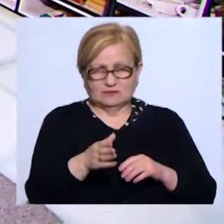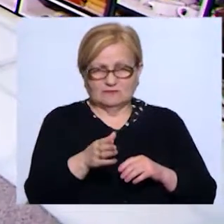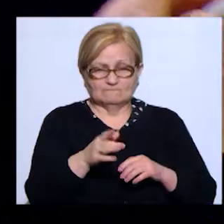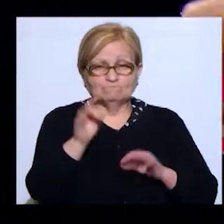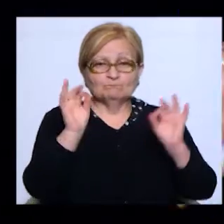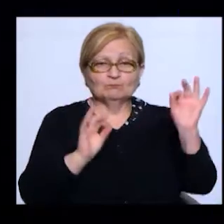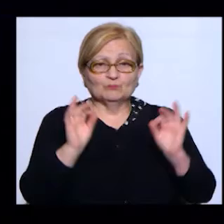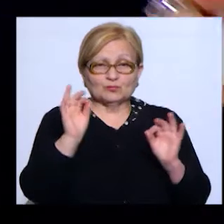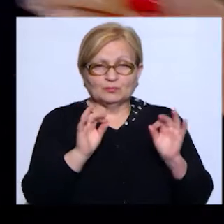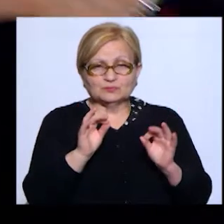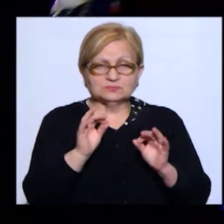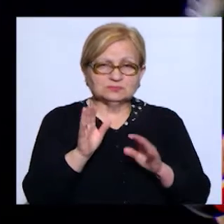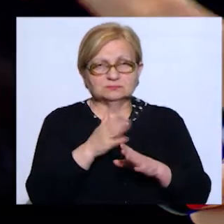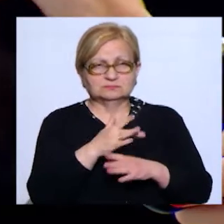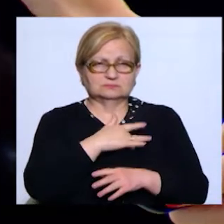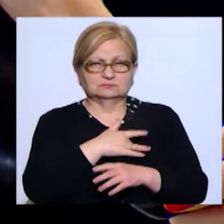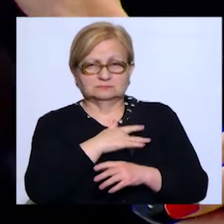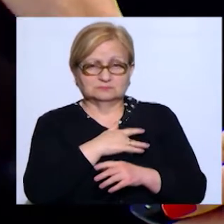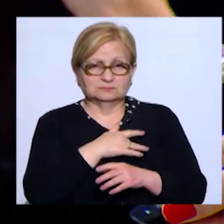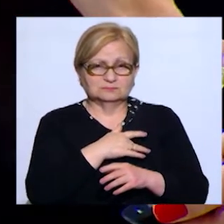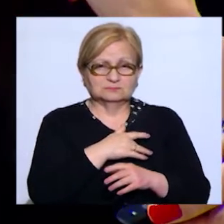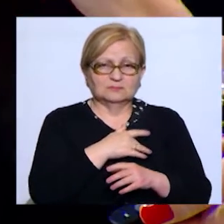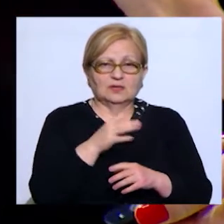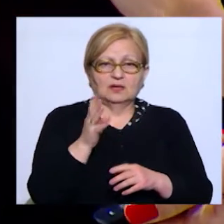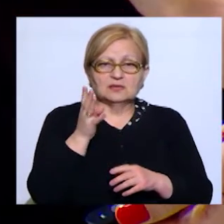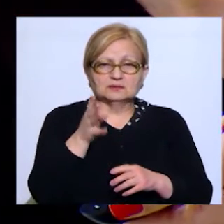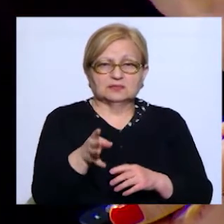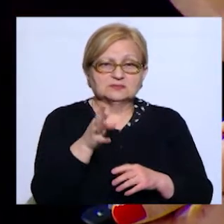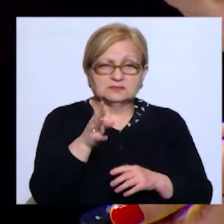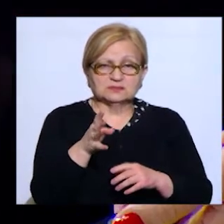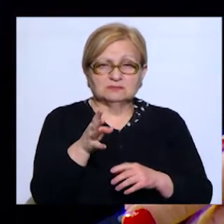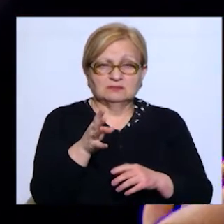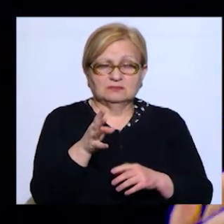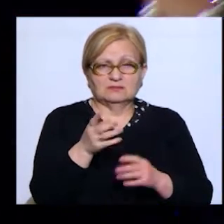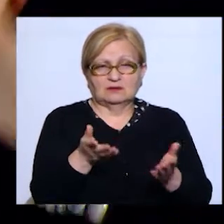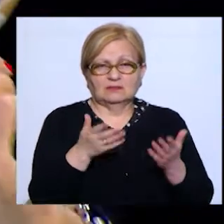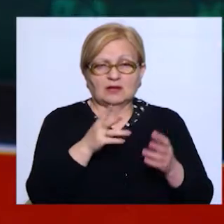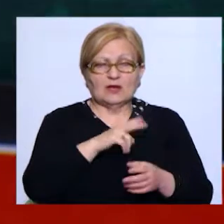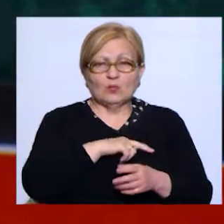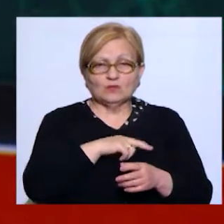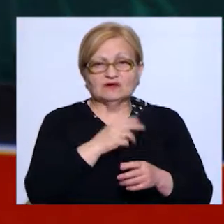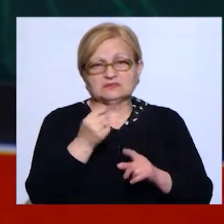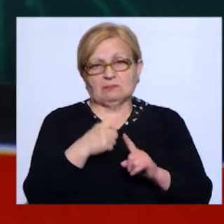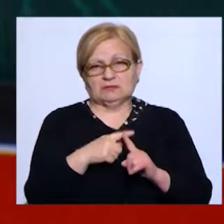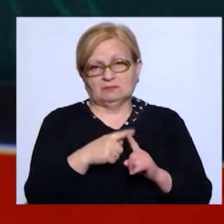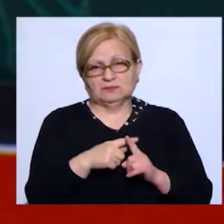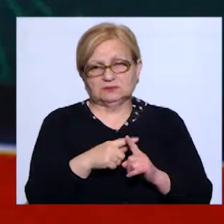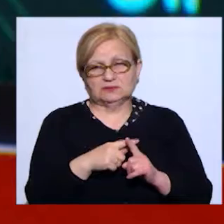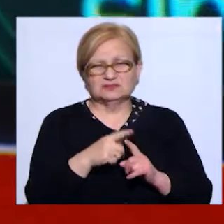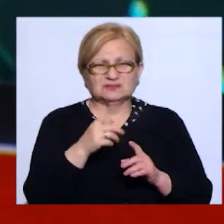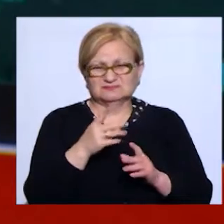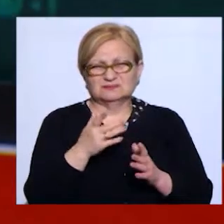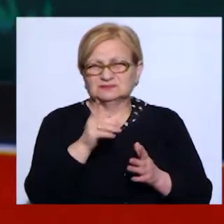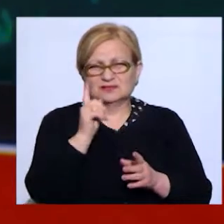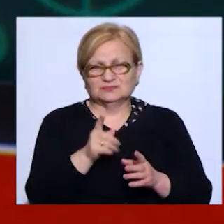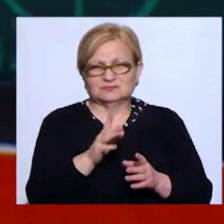პროპორციით განვაზოგადებ, ესე იგი საშუალოდ 4000 ეყვარება მათემატიკა, ხო? ეს პირობითია და